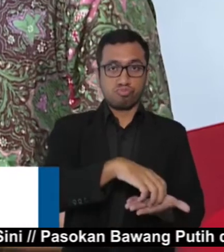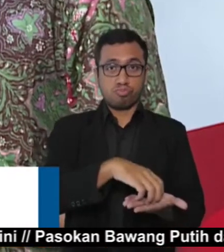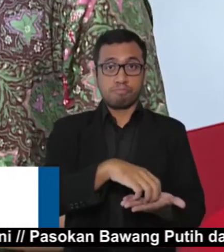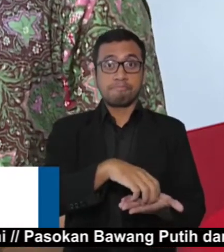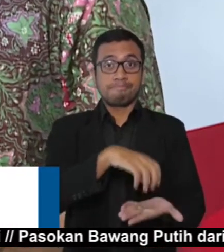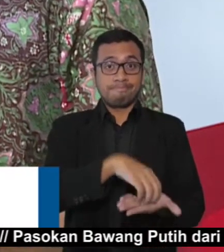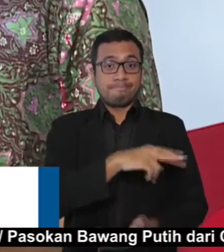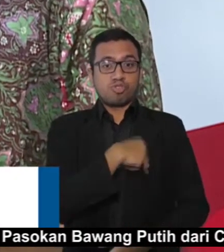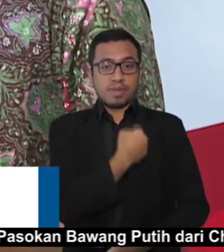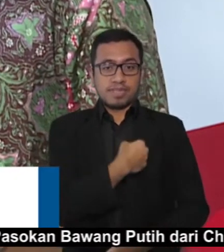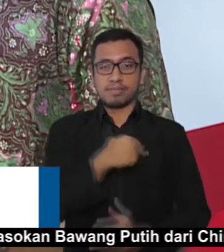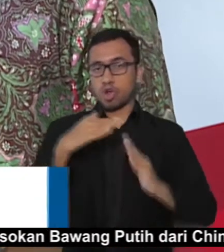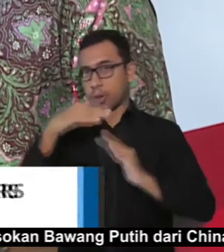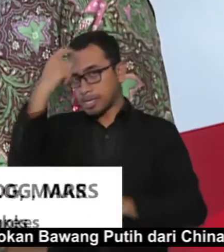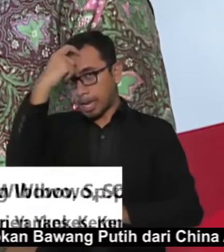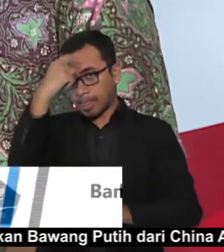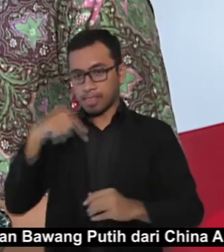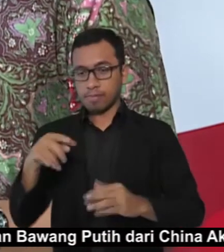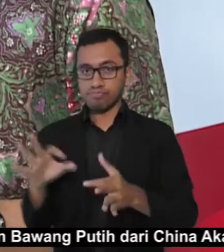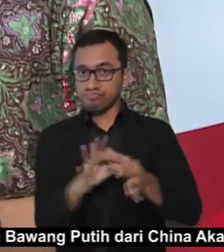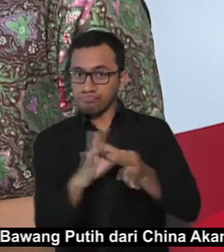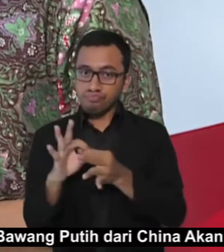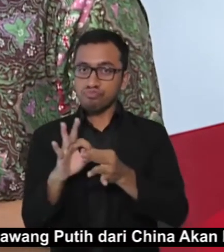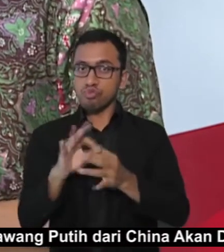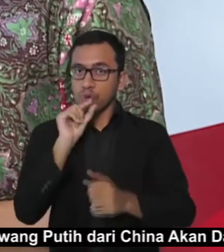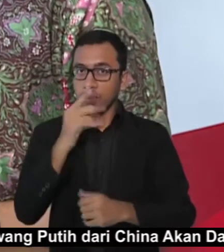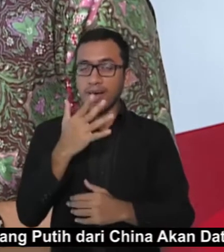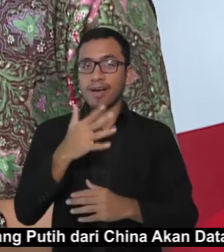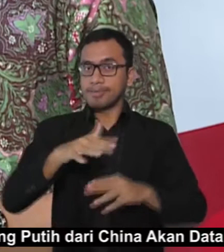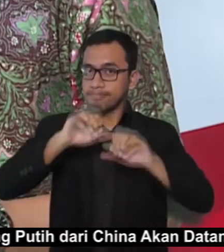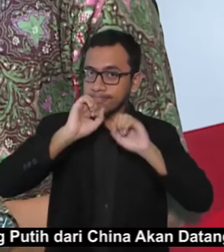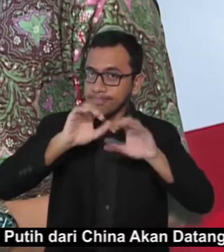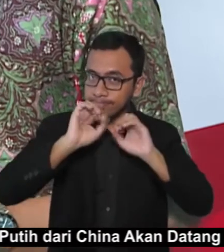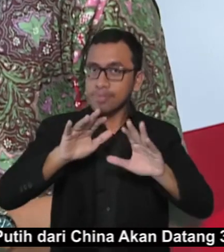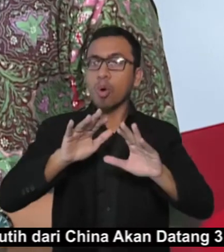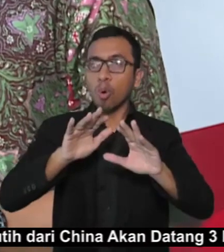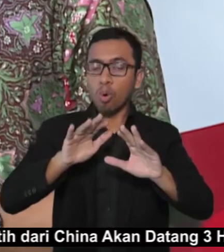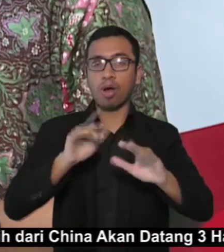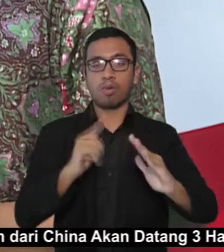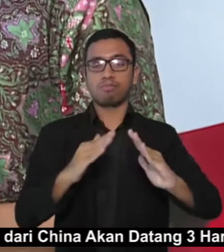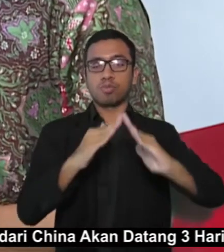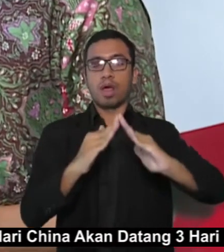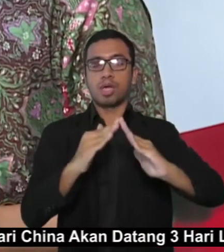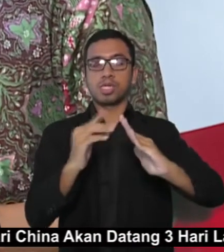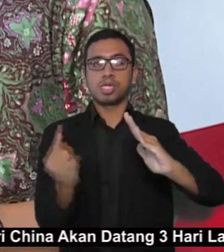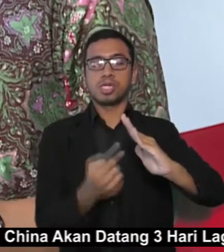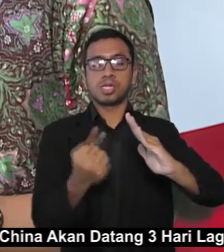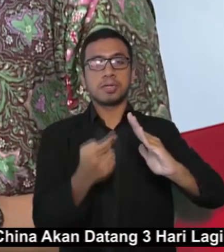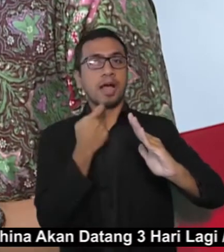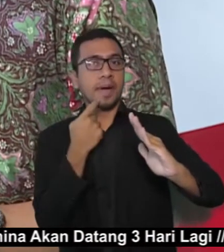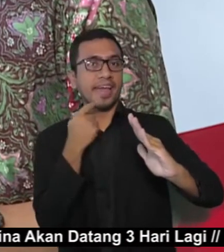memberikan edukasi informasi dan monitor Apa yang harus dilakukan oleh Bapak Ibu semuanya